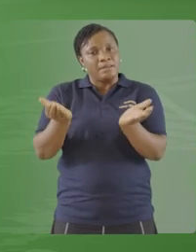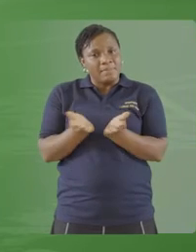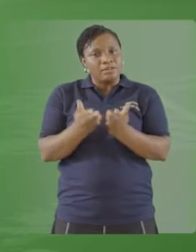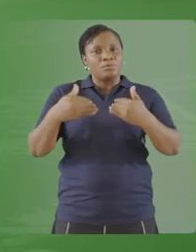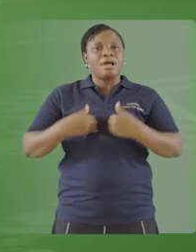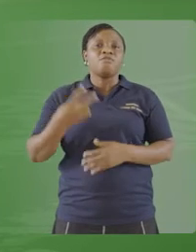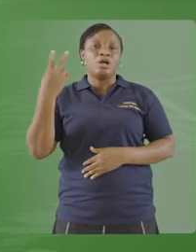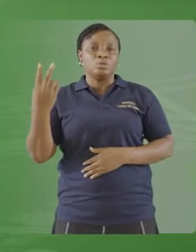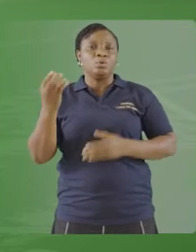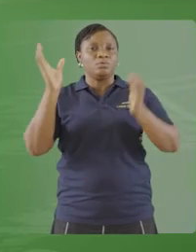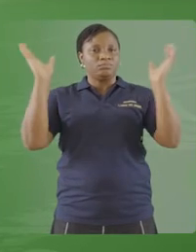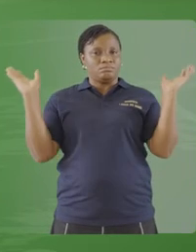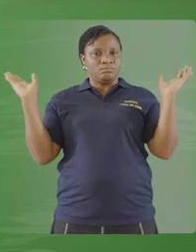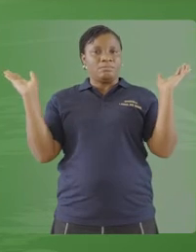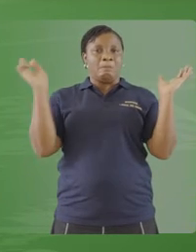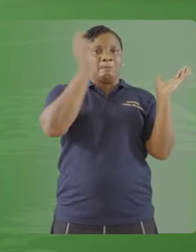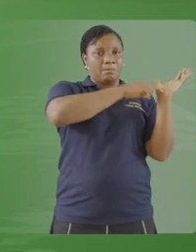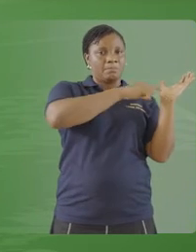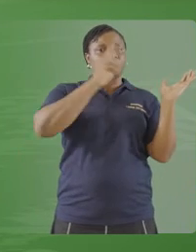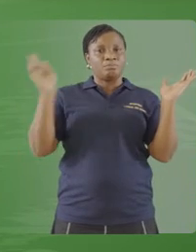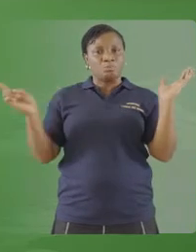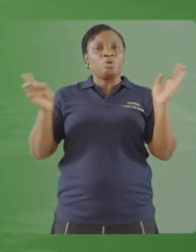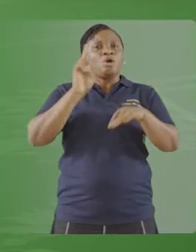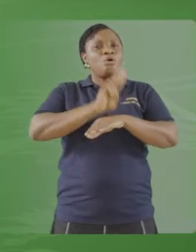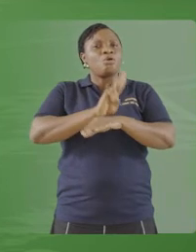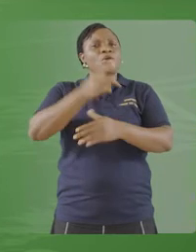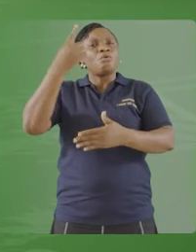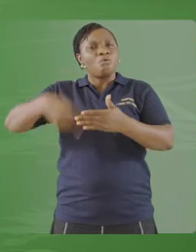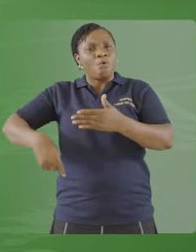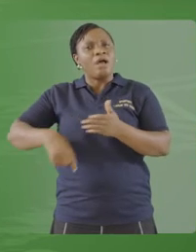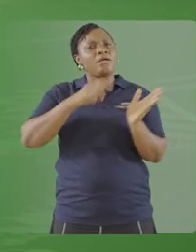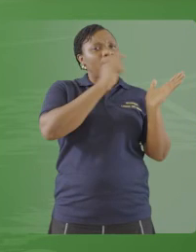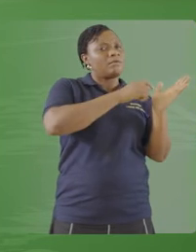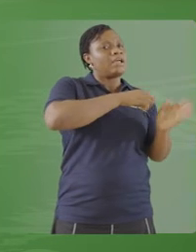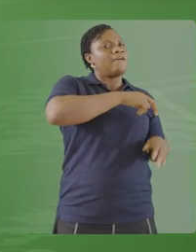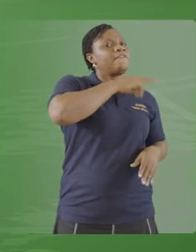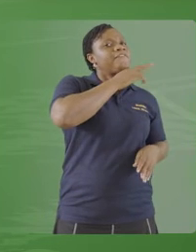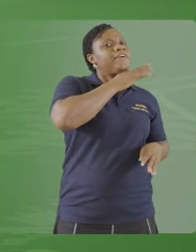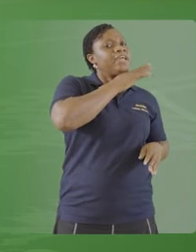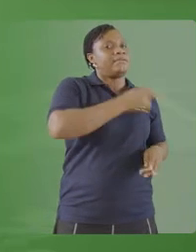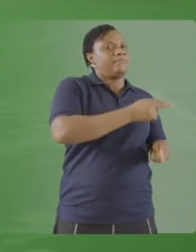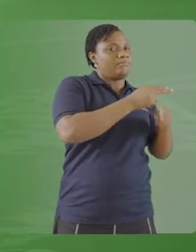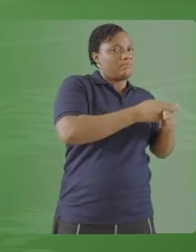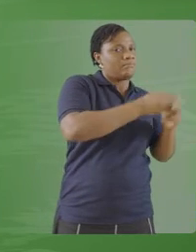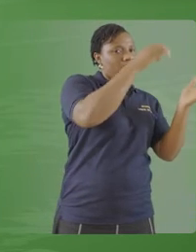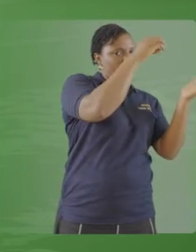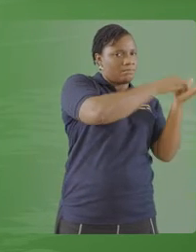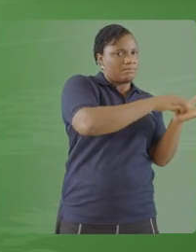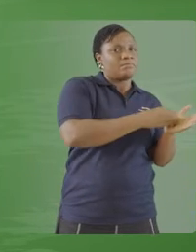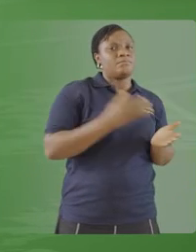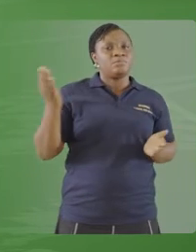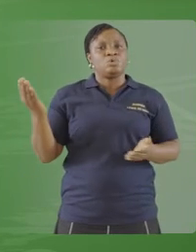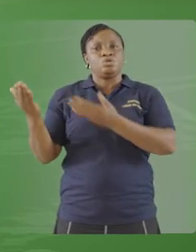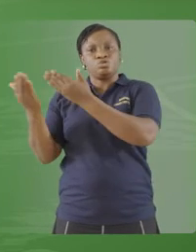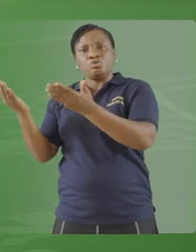plateaux. Les plateaux ont pour rôle de porter les masses marquées et les corps à peser.